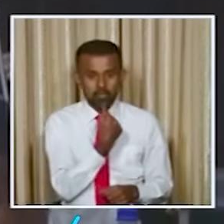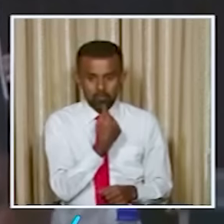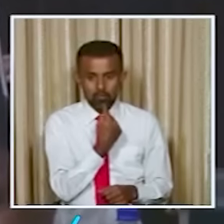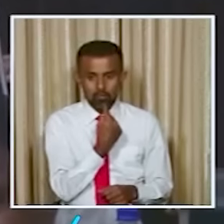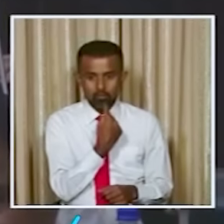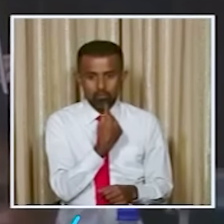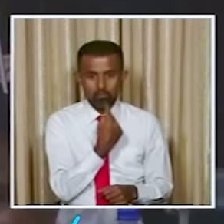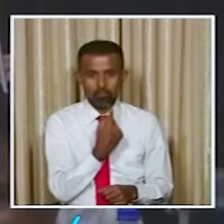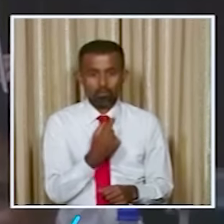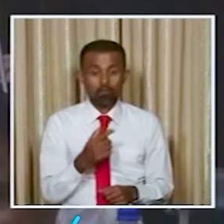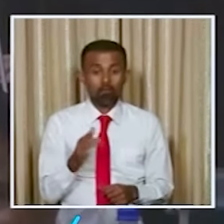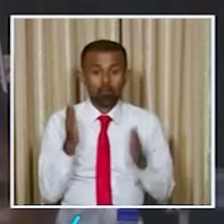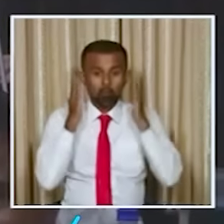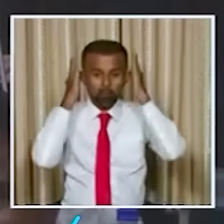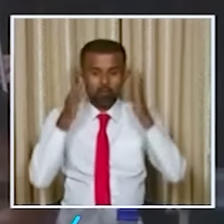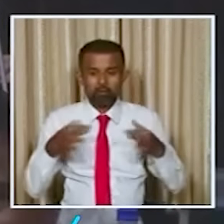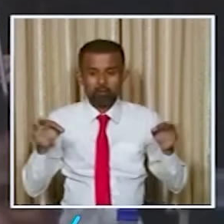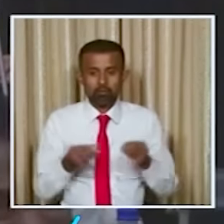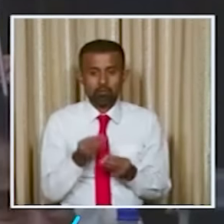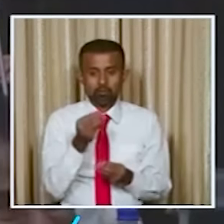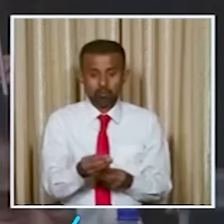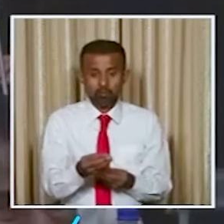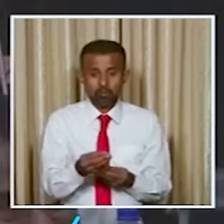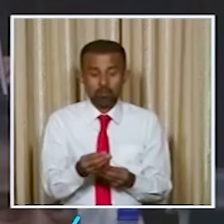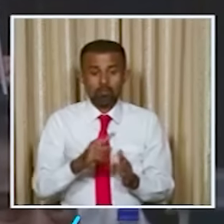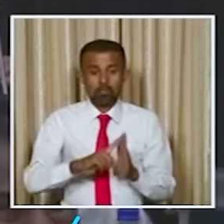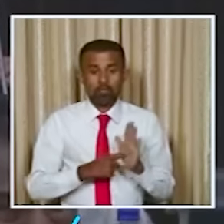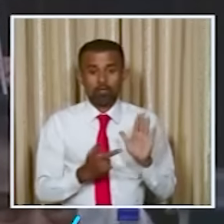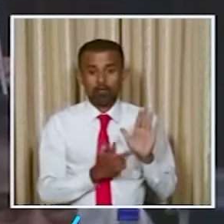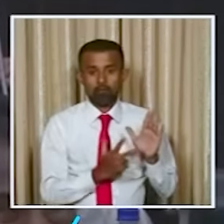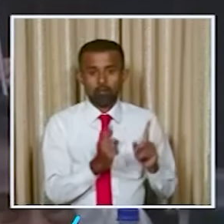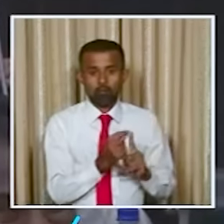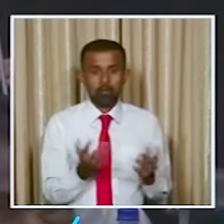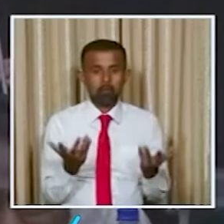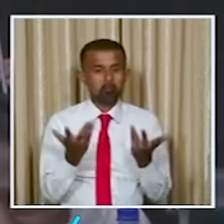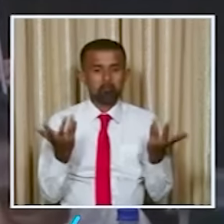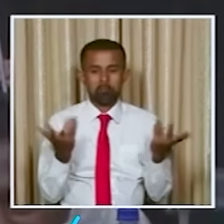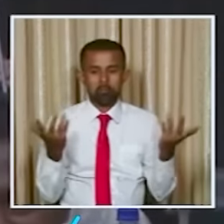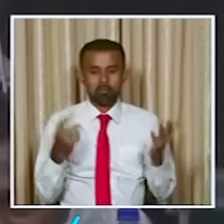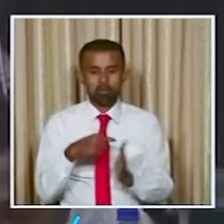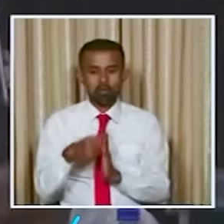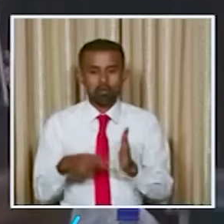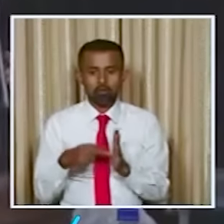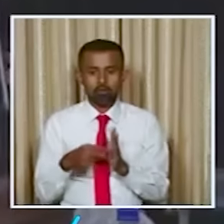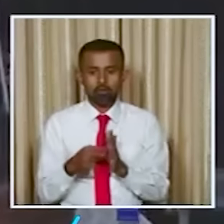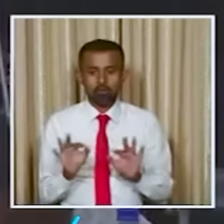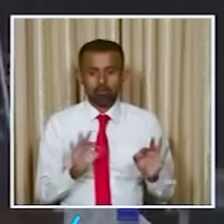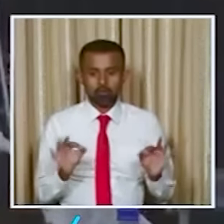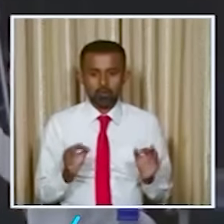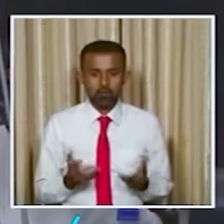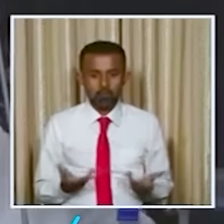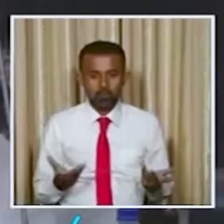මේ කියන වල්බූරු නිදහසක් තියෙන මේ ජනතා විමුක්ති පෙරමුණට බැහැ මේ රටේ ආර්ථිකයක් කළමනාකරණයක්